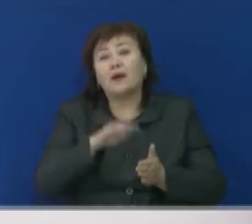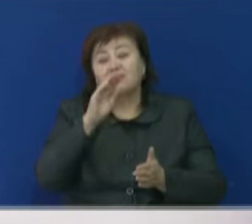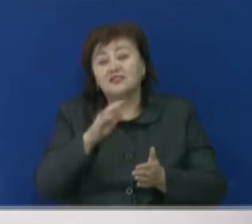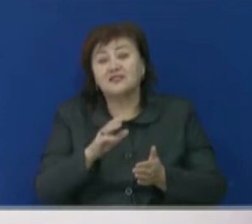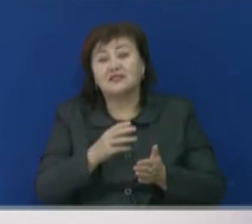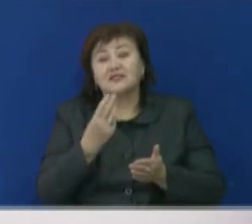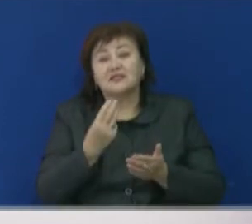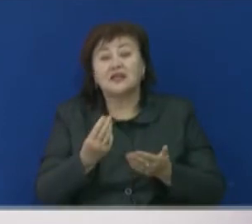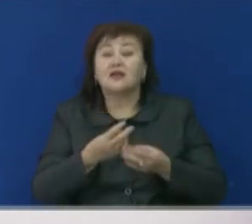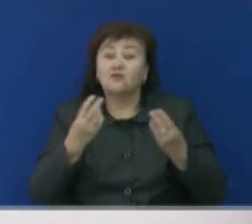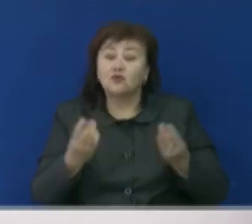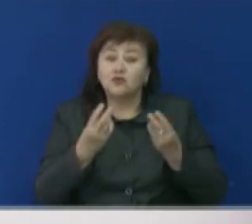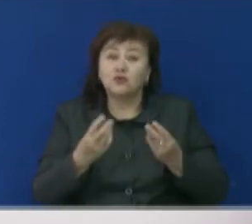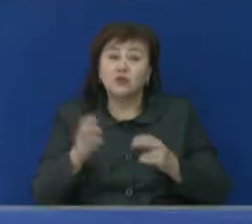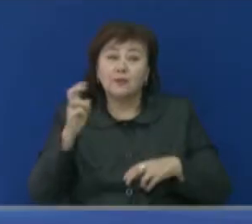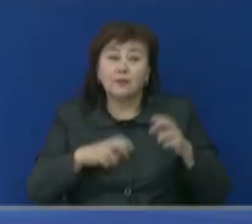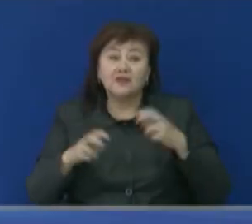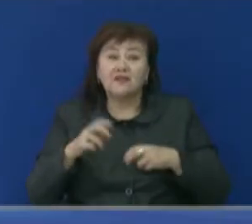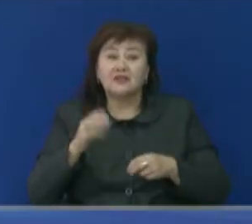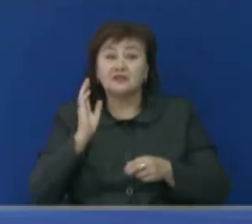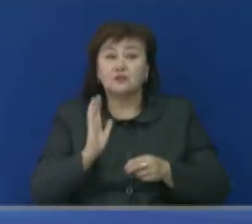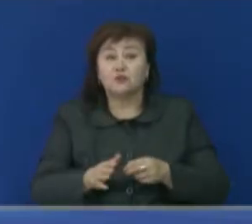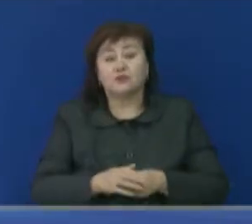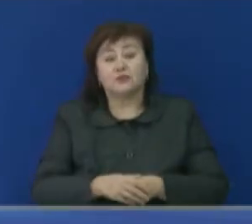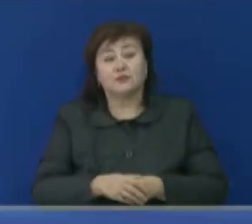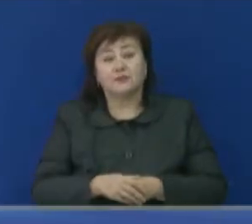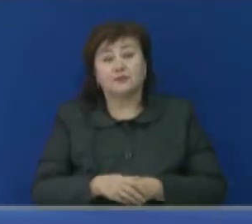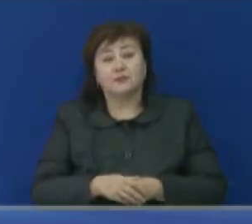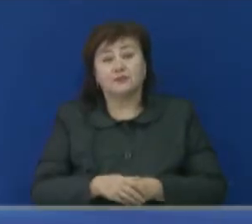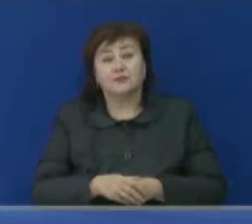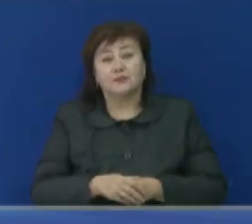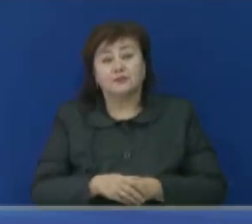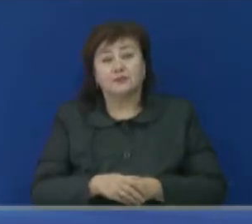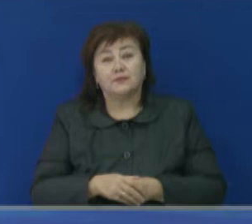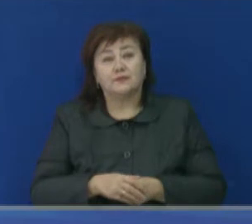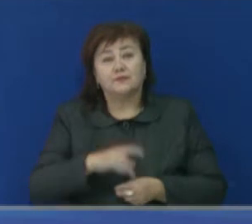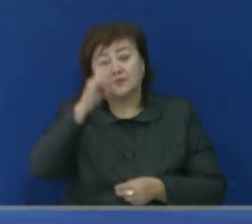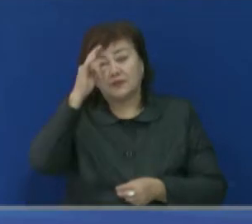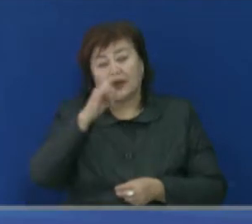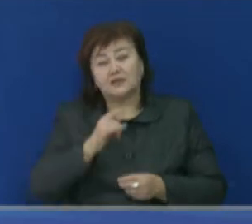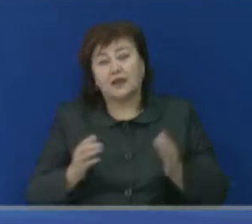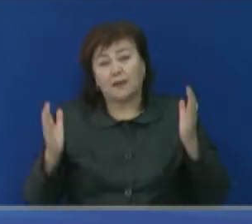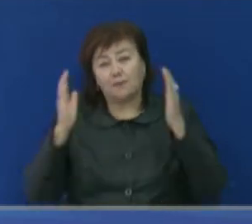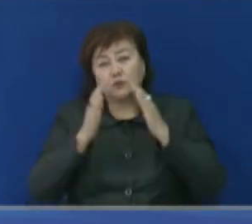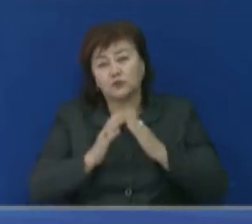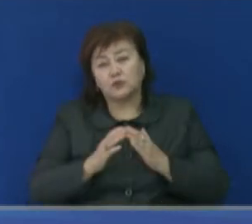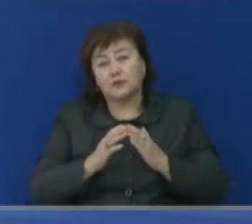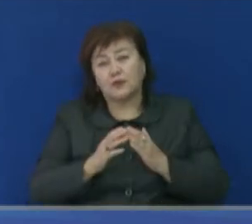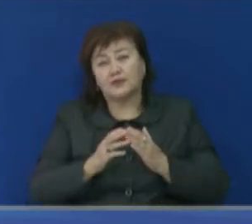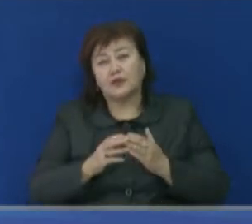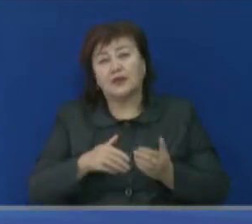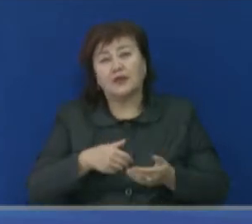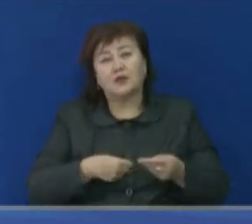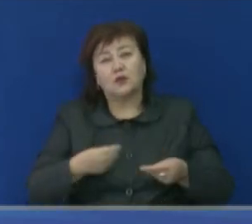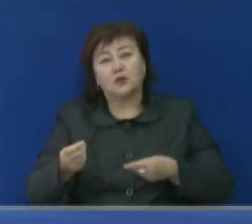іс-әрекеттеріне тиісті баға берілетін болады. Қазақстан мұсылмандар діни басқармасының төрағасы